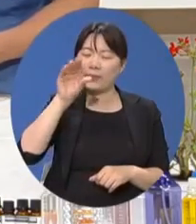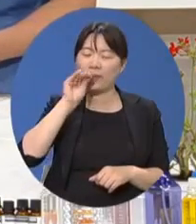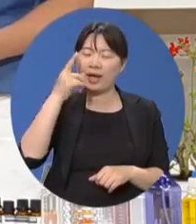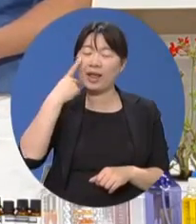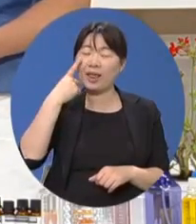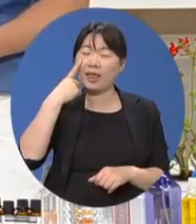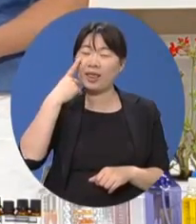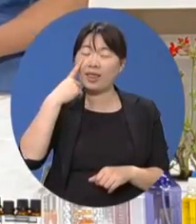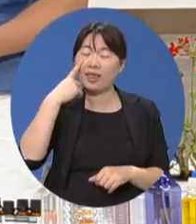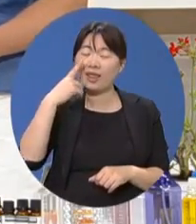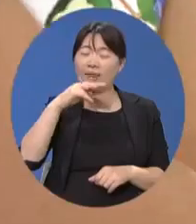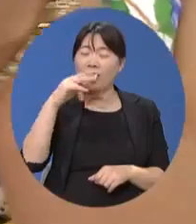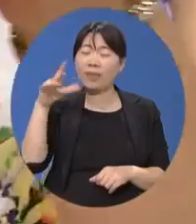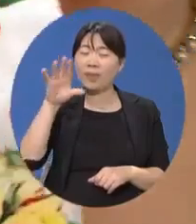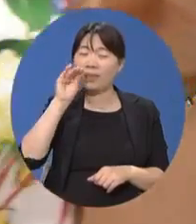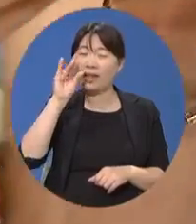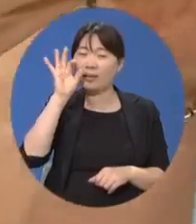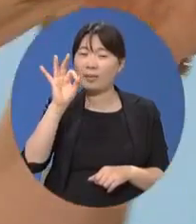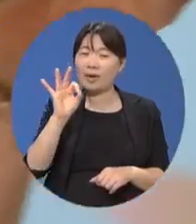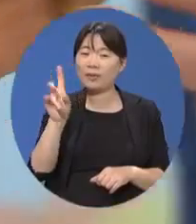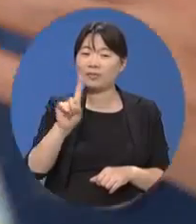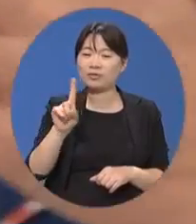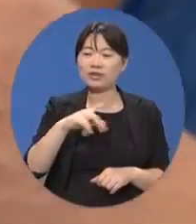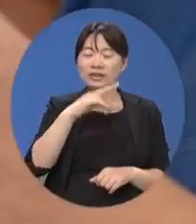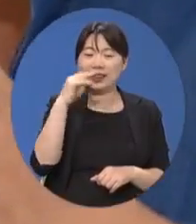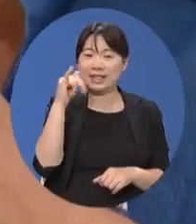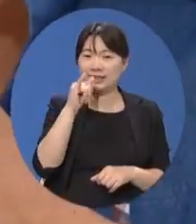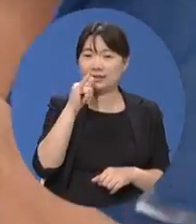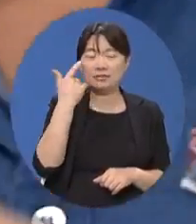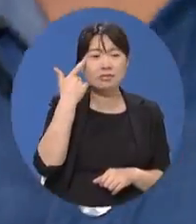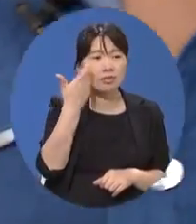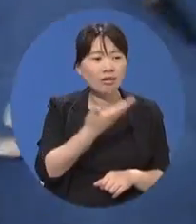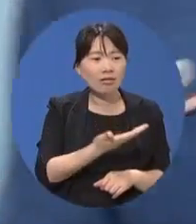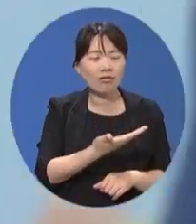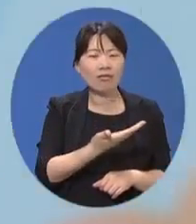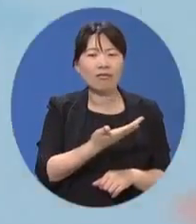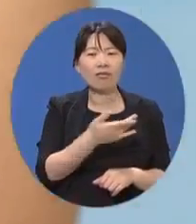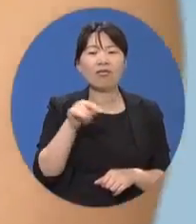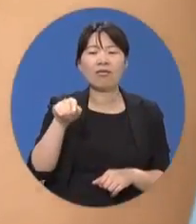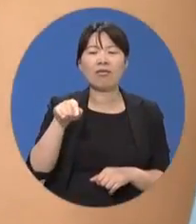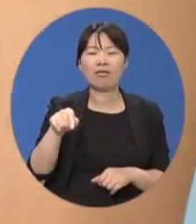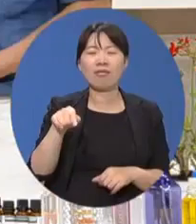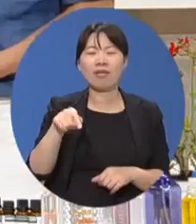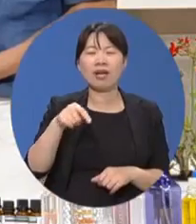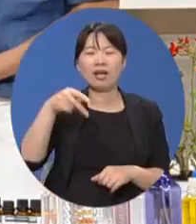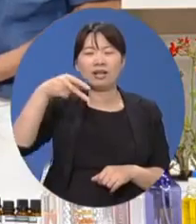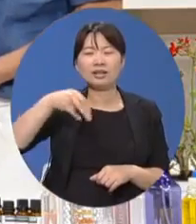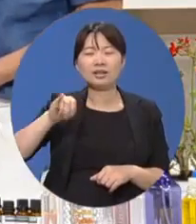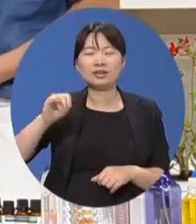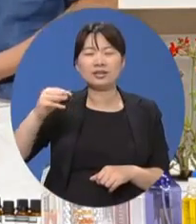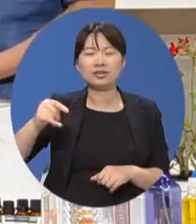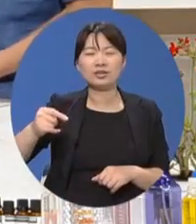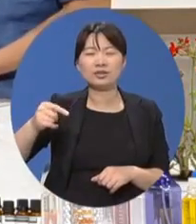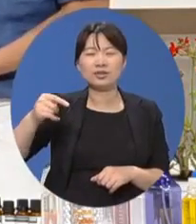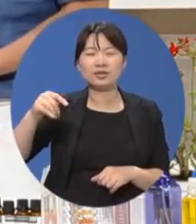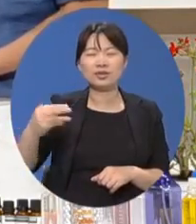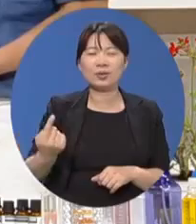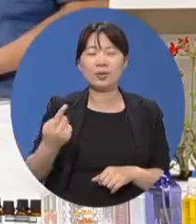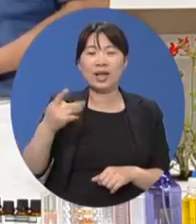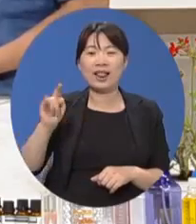4 맡아 곳이냐 비웃은 향이 나는지 어이 3초 내로 향이 나는 레몬님